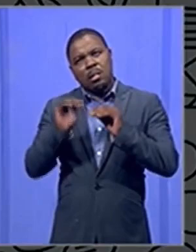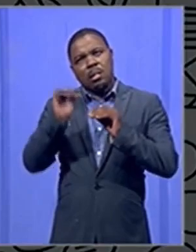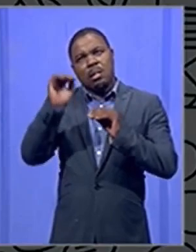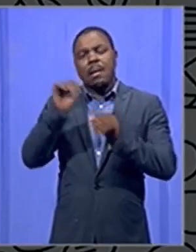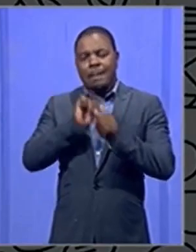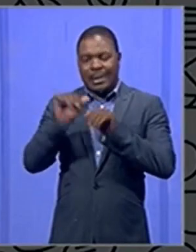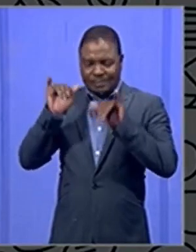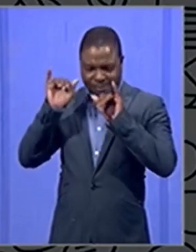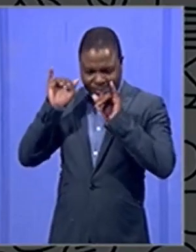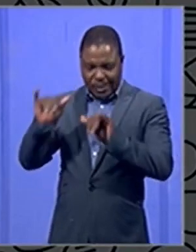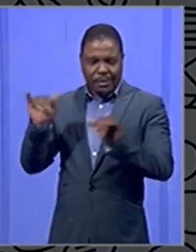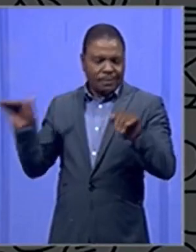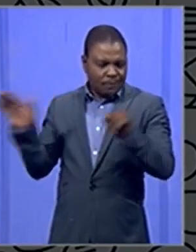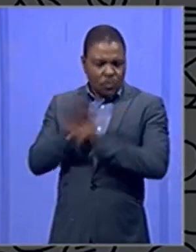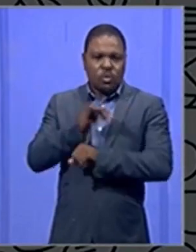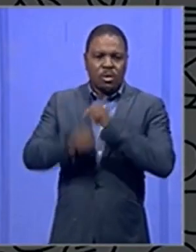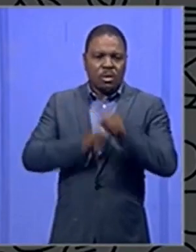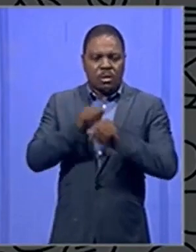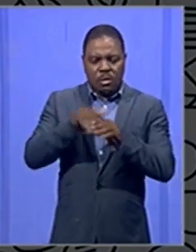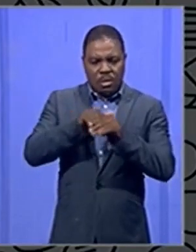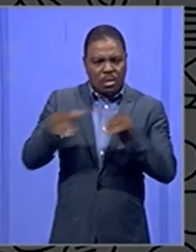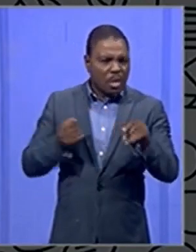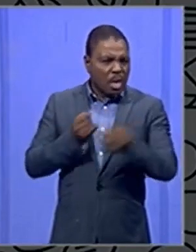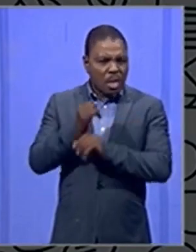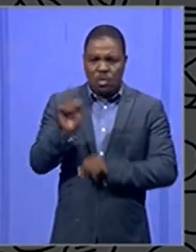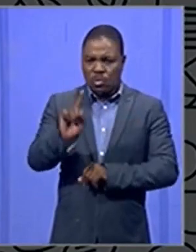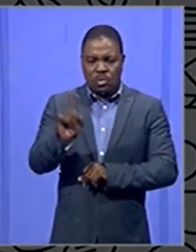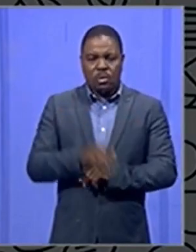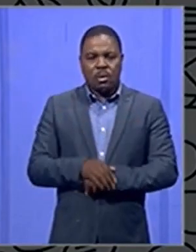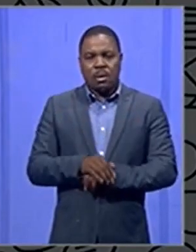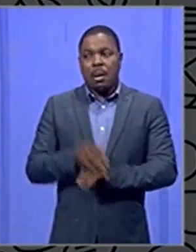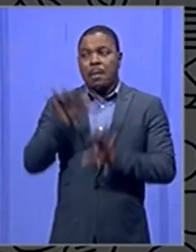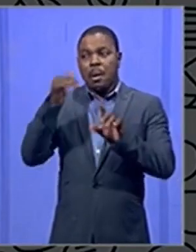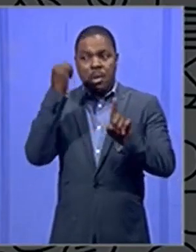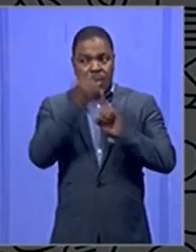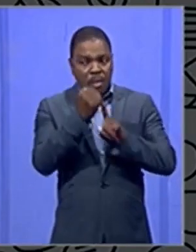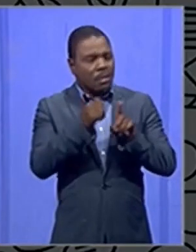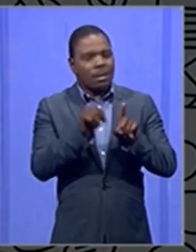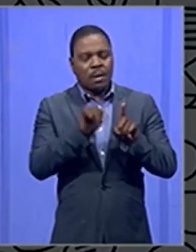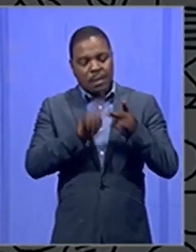a di fetse ntle le go neelwa parola mme se nne babolai fela le babeteledi.